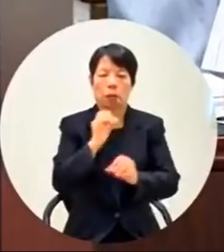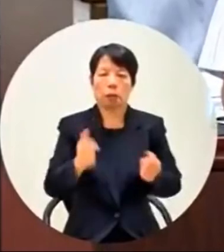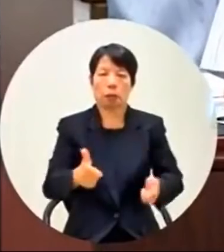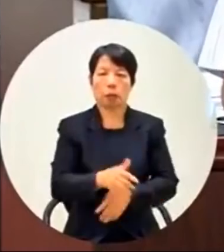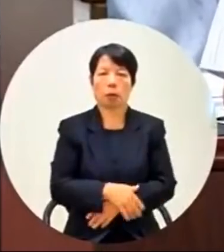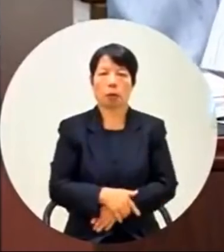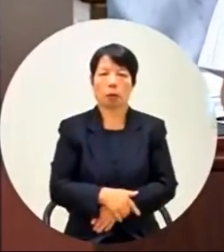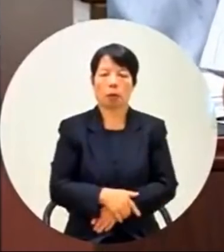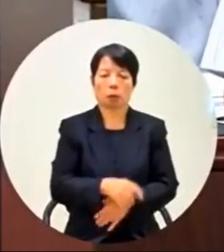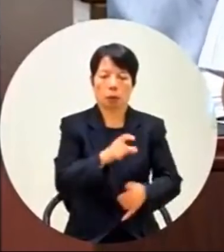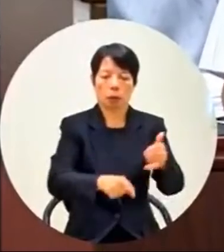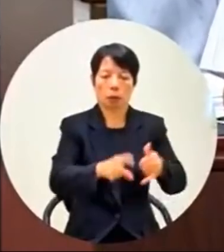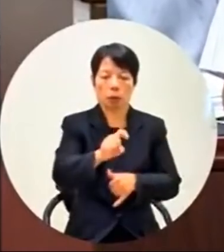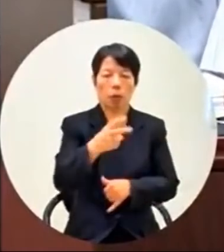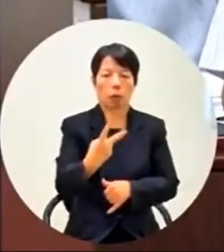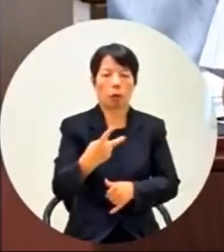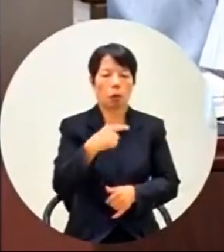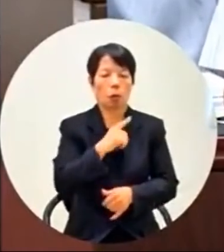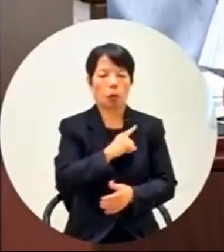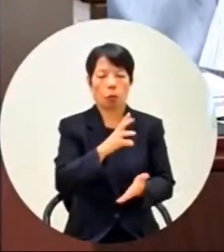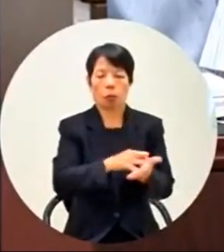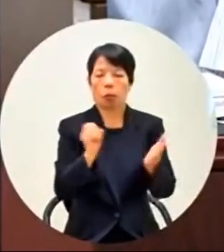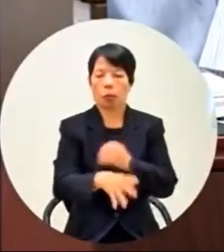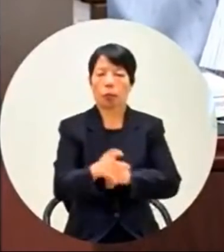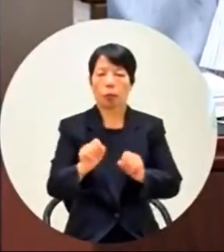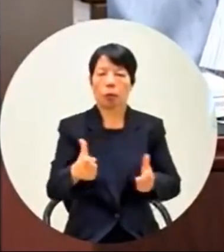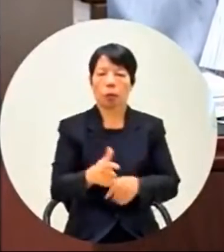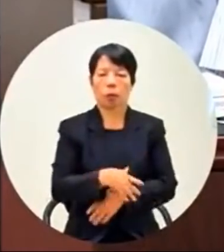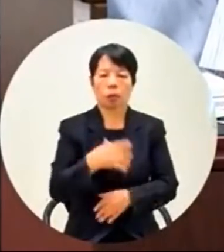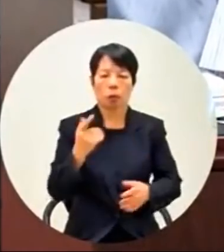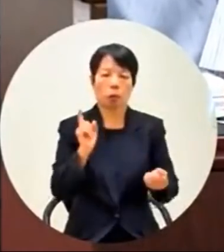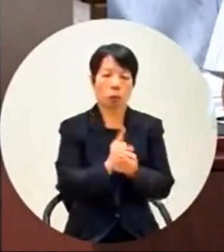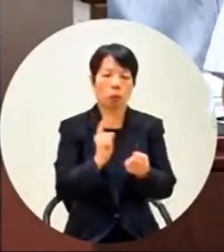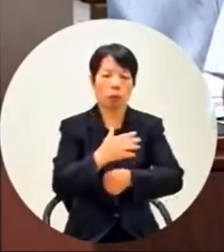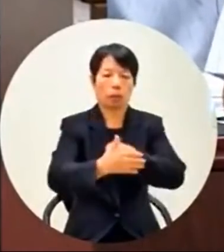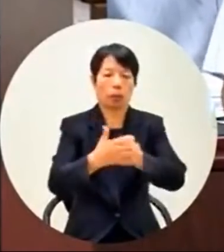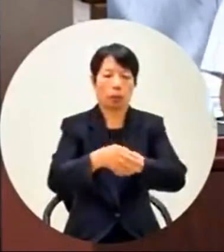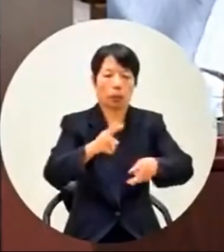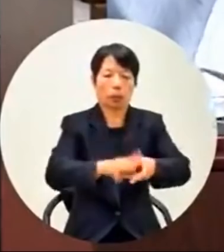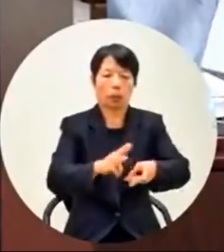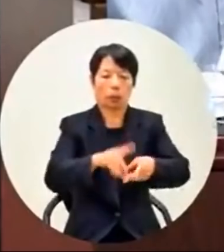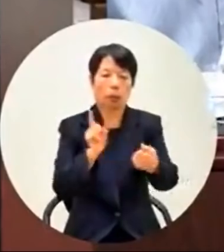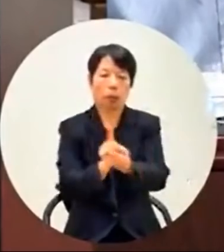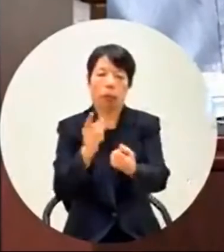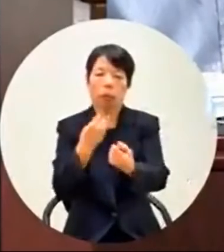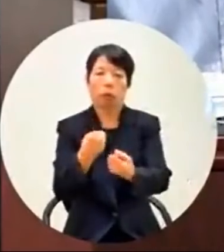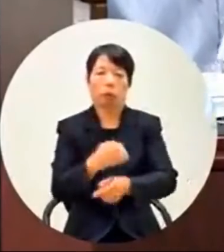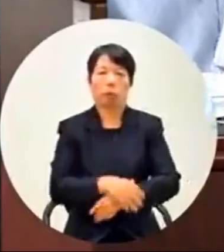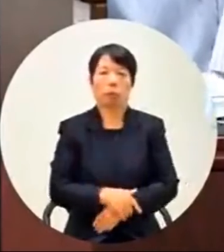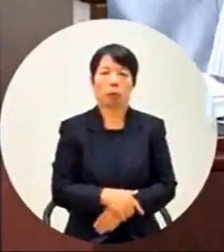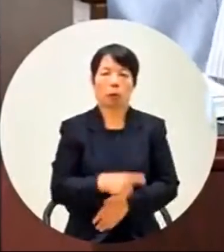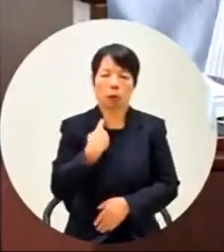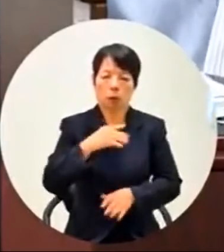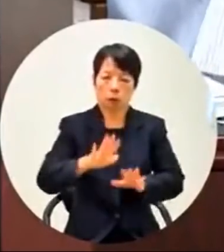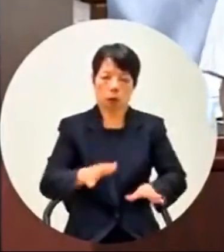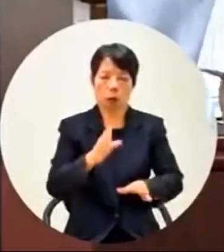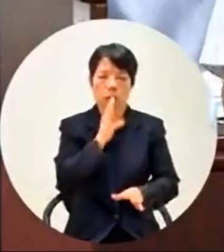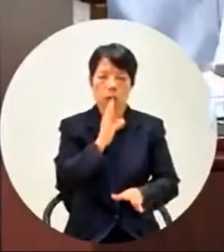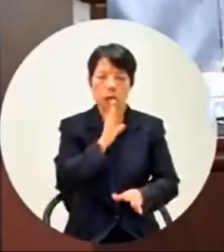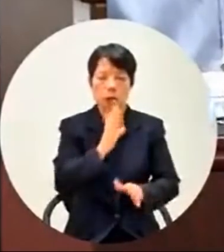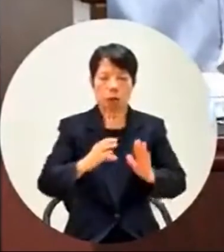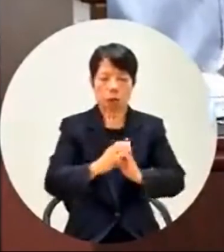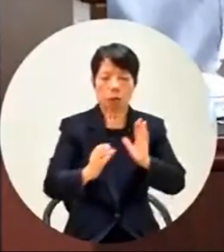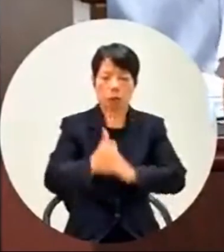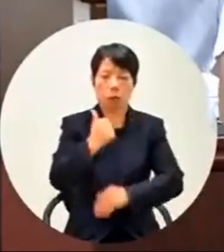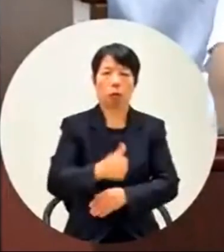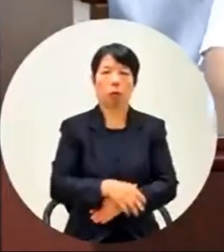是？ 十二件不是全部都是我删的，有些没有保全对象，是全部。 你不要啊！你现在是局长， 对，因